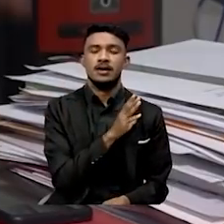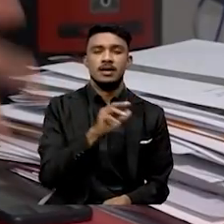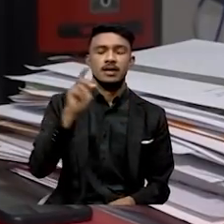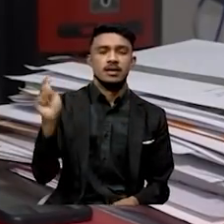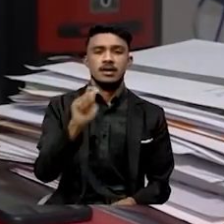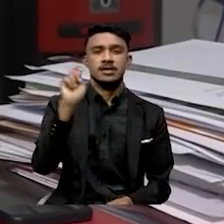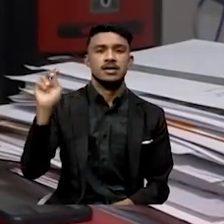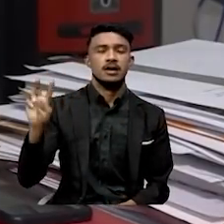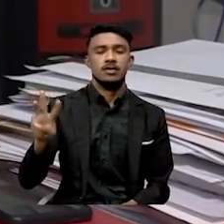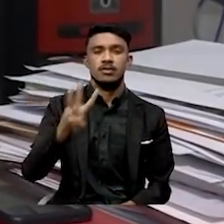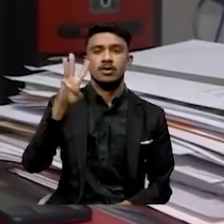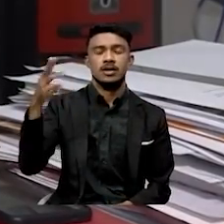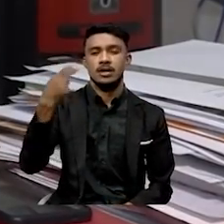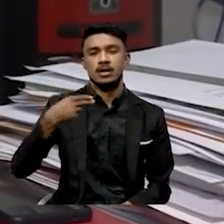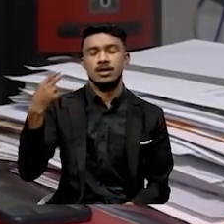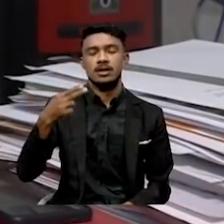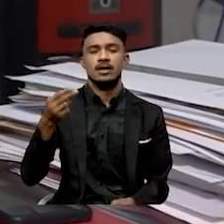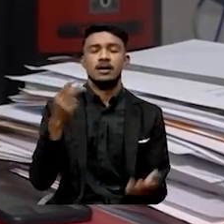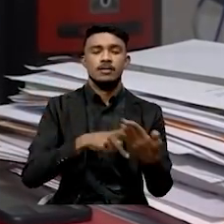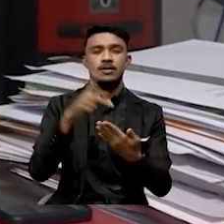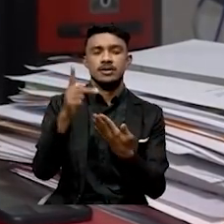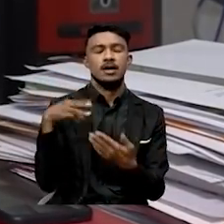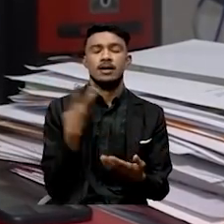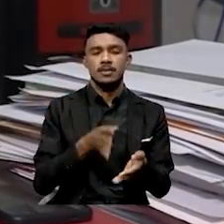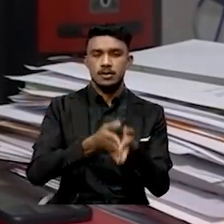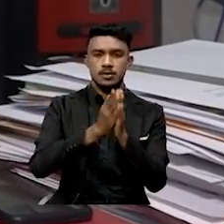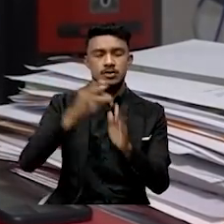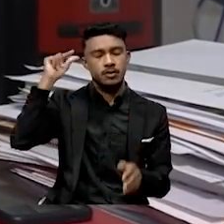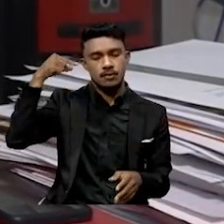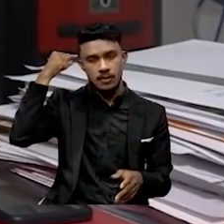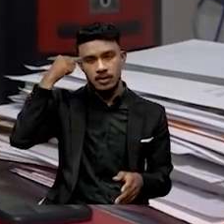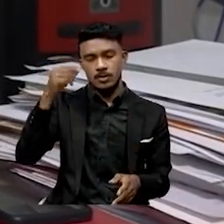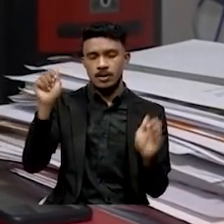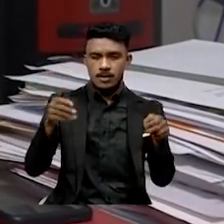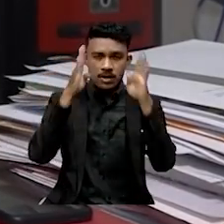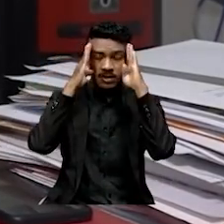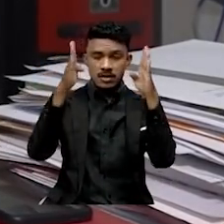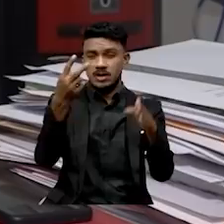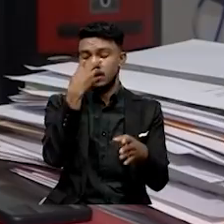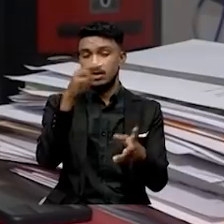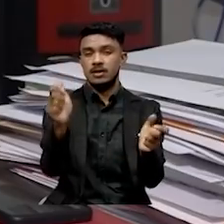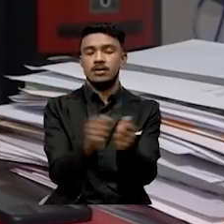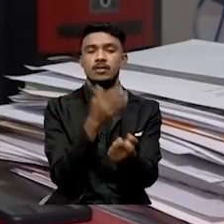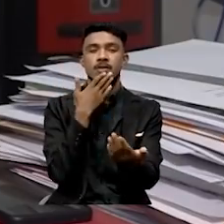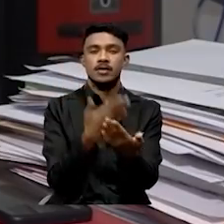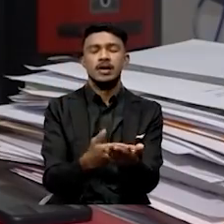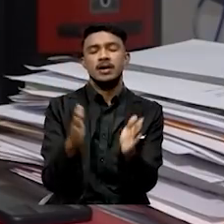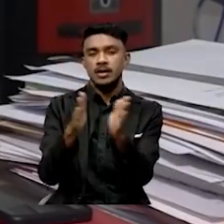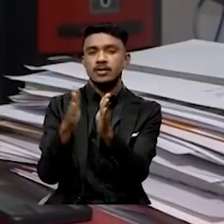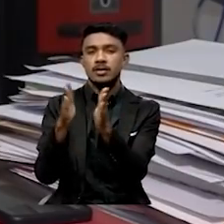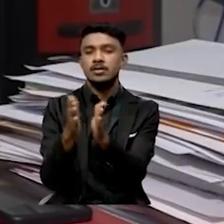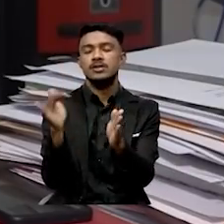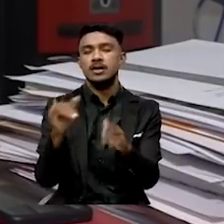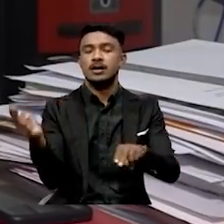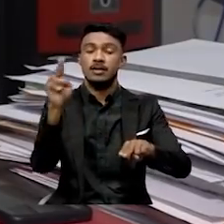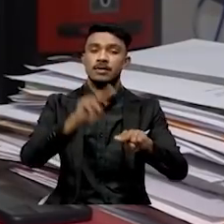agora ite prosesu in lorong la bele foti ami husu par gubernur tetau matang ho ida ne ninya hare ho di dia tambuat kikuan-kikuan sir ne mak amen